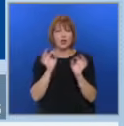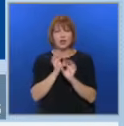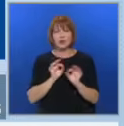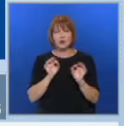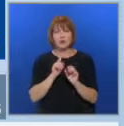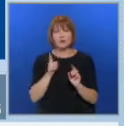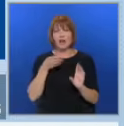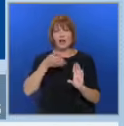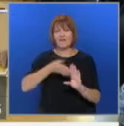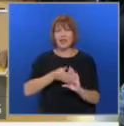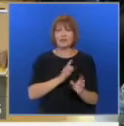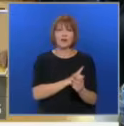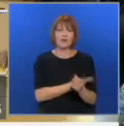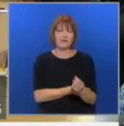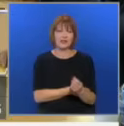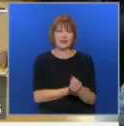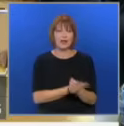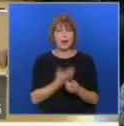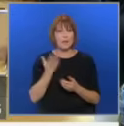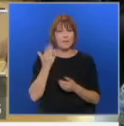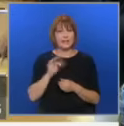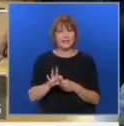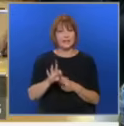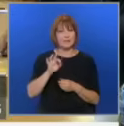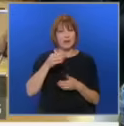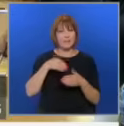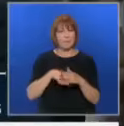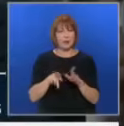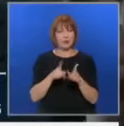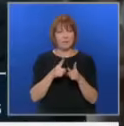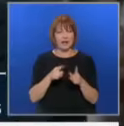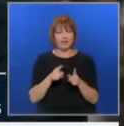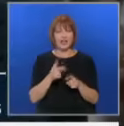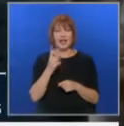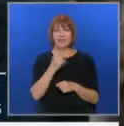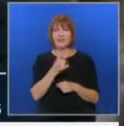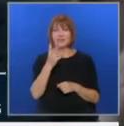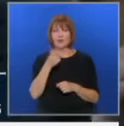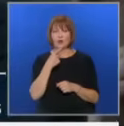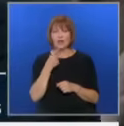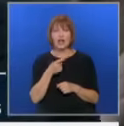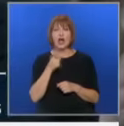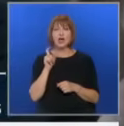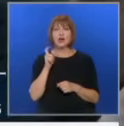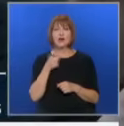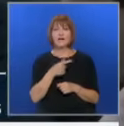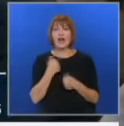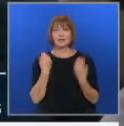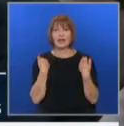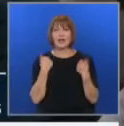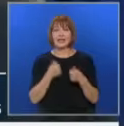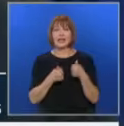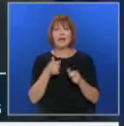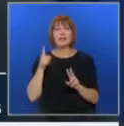е влязъл в сила. Преди да бъде избран за подуправител на БНБ, през 2022 година Андрей Гюров беше кандидат на ПП